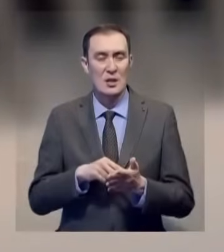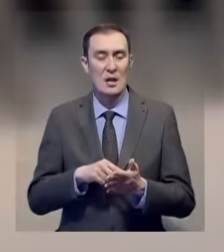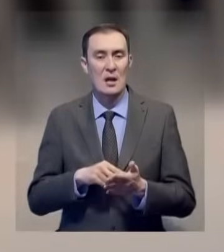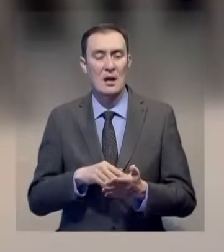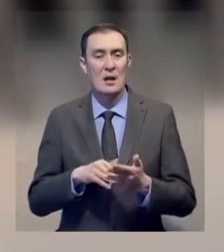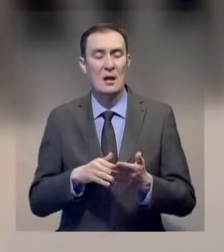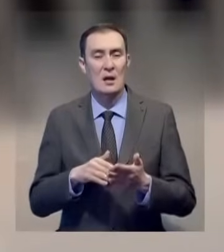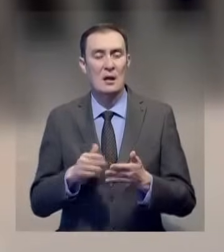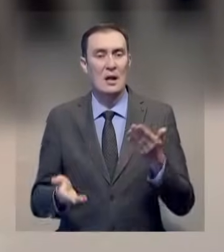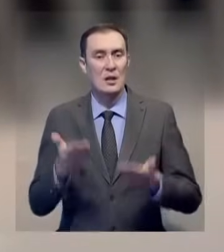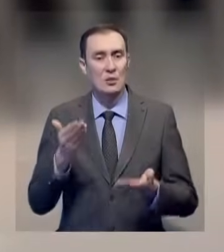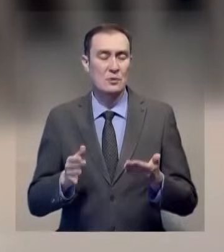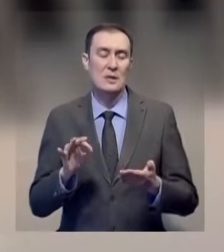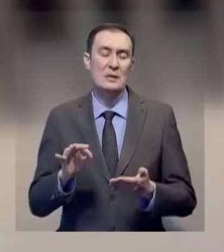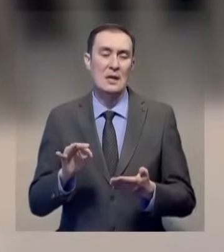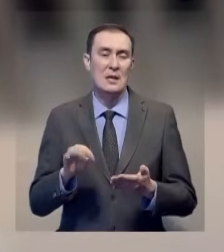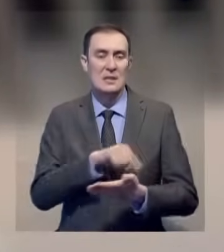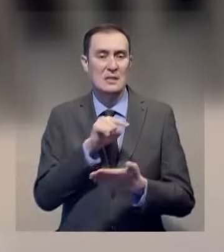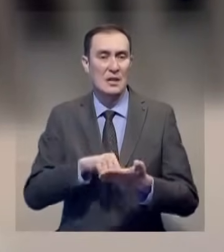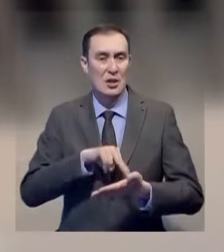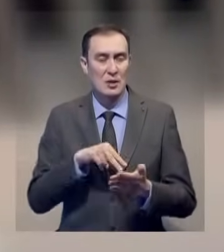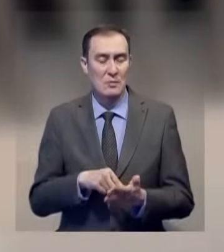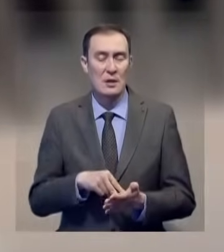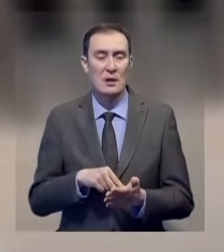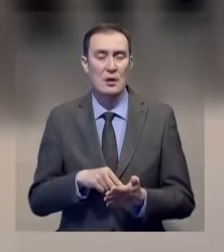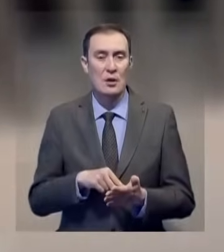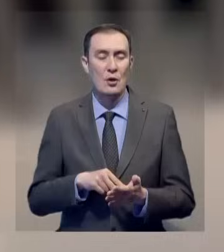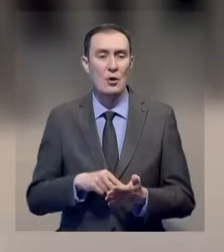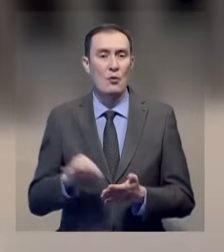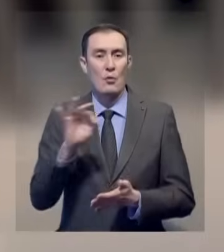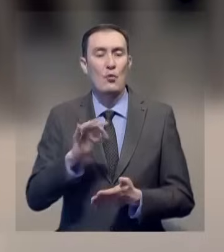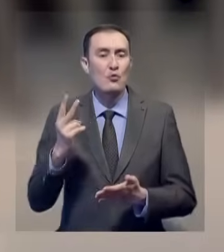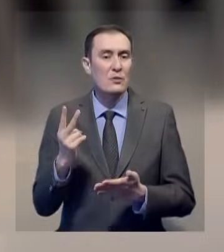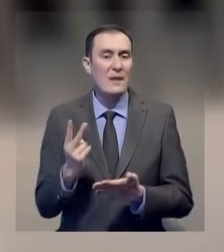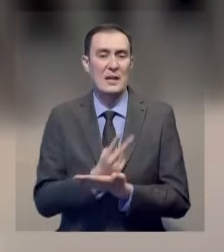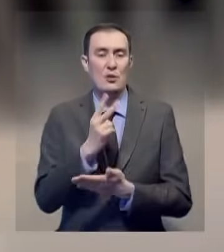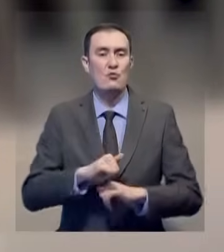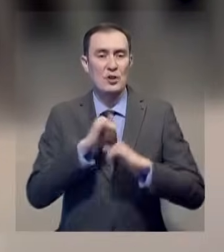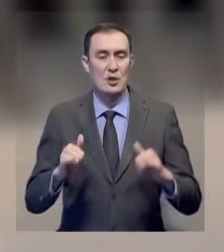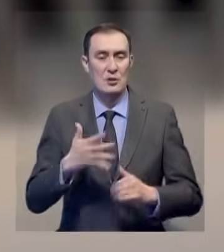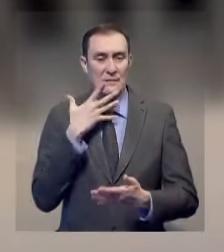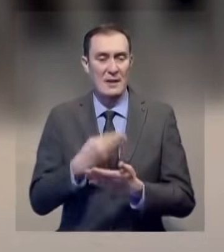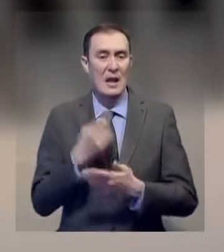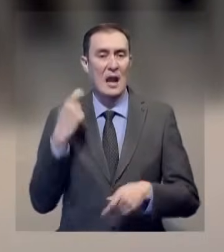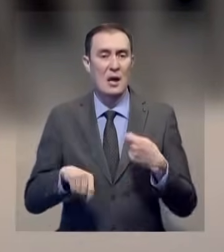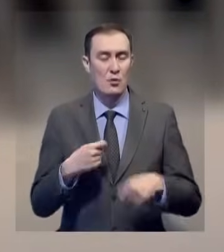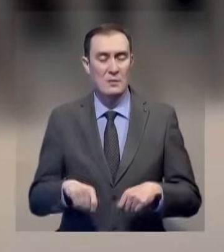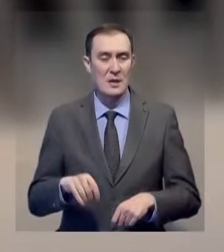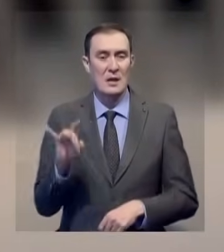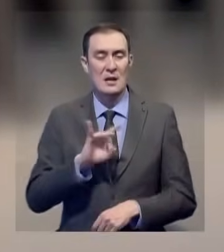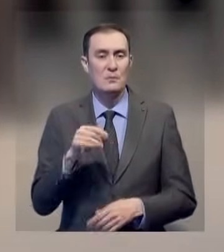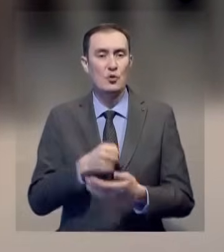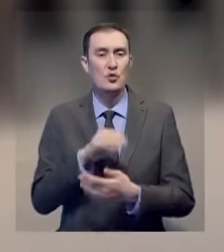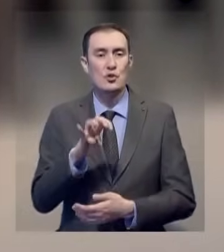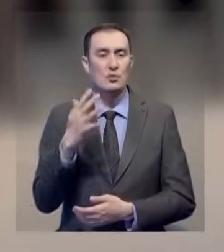с задачами по удвоению нашей экономики, размеров экономики